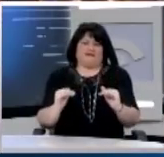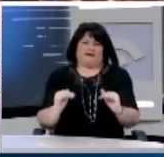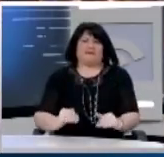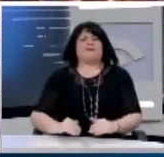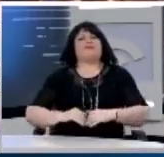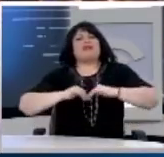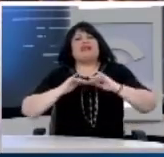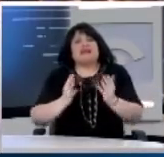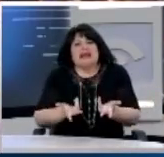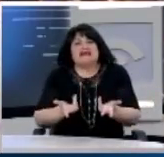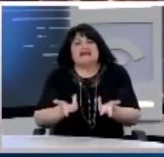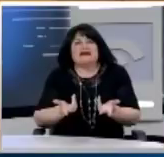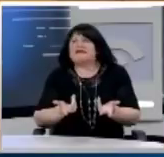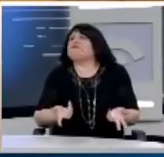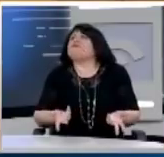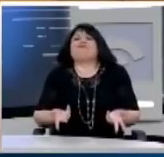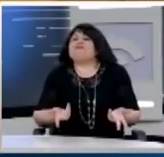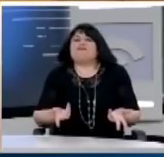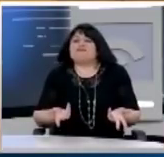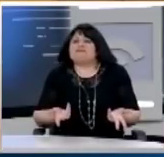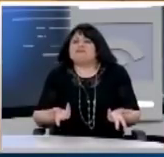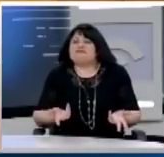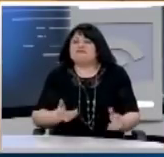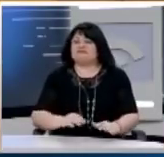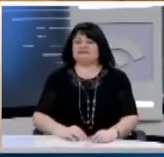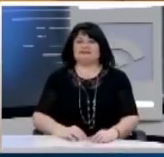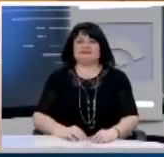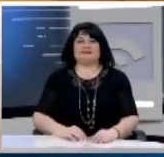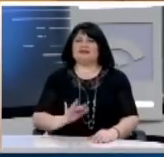Γιατί όμως να επιστρέψω,